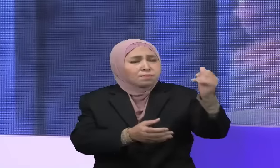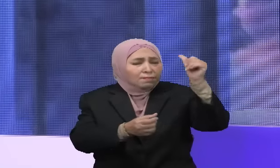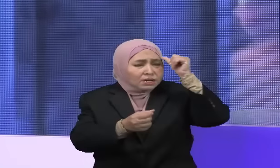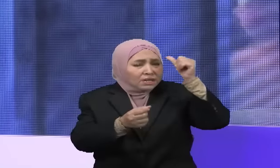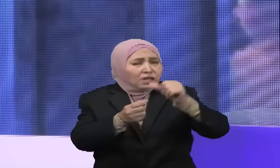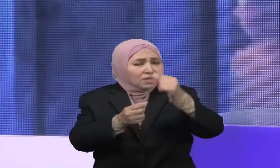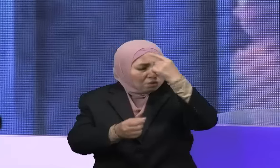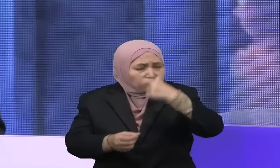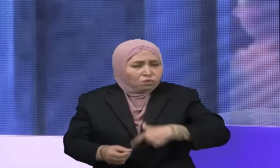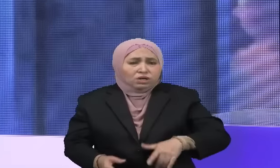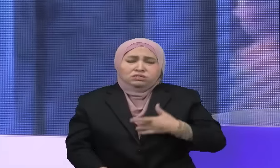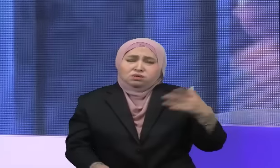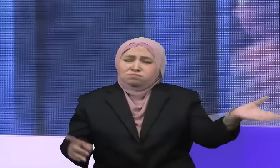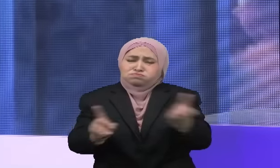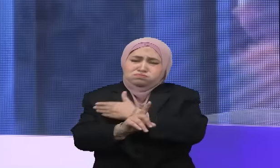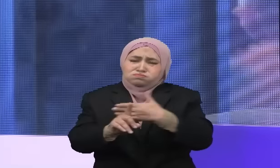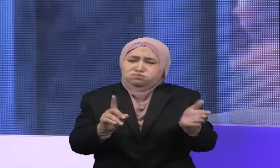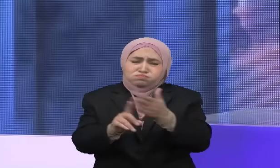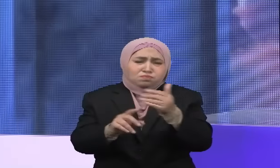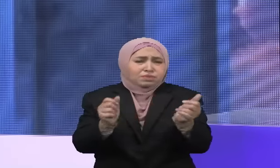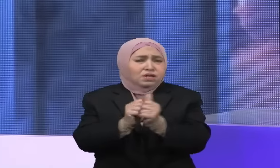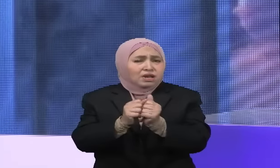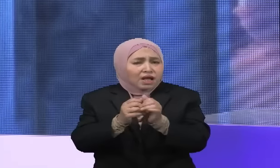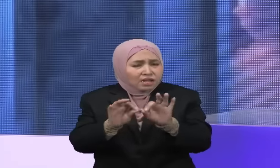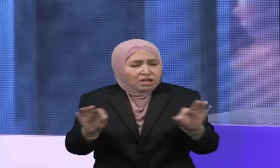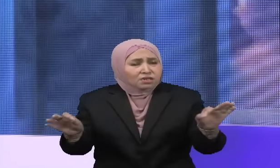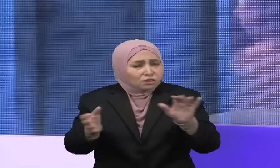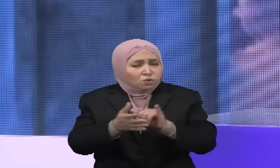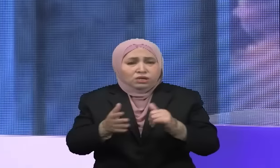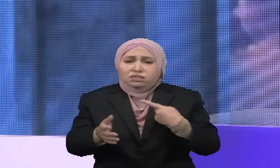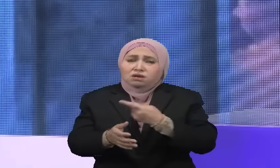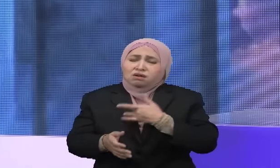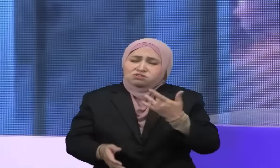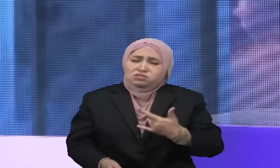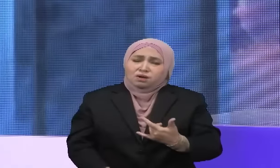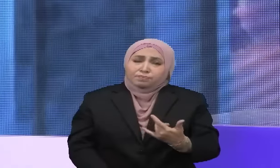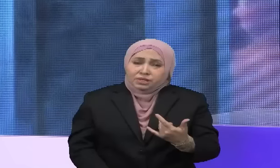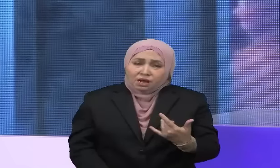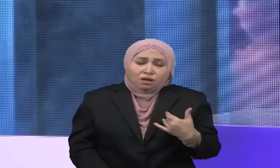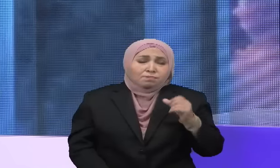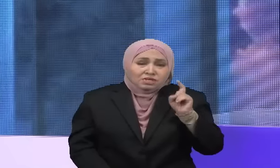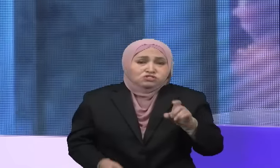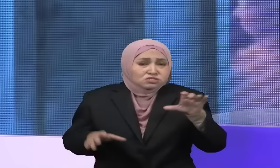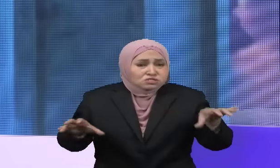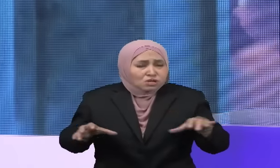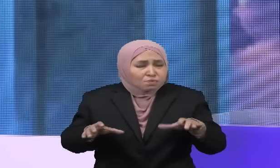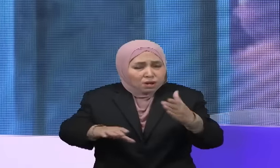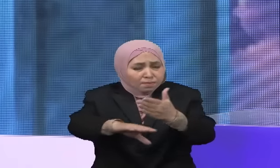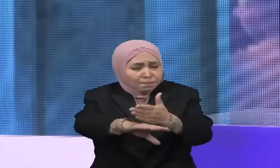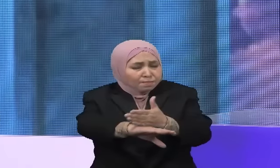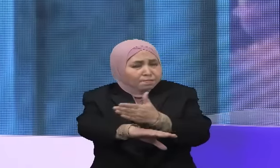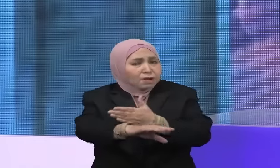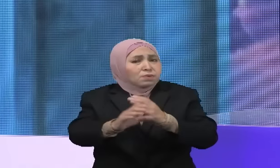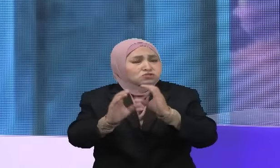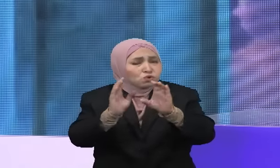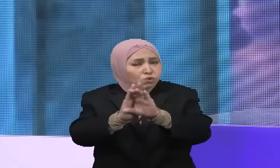untuk diri, rasa terpukul dengan ayat itu, kita rasakan bahawa saya kena buat pembaikan contohnya,